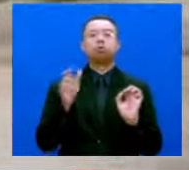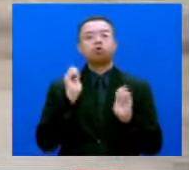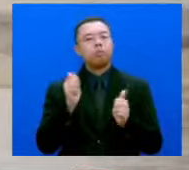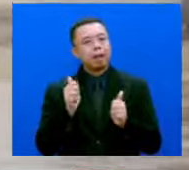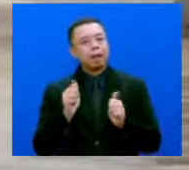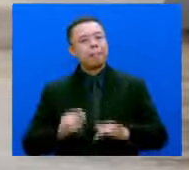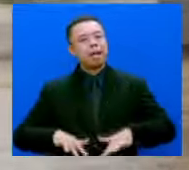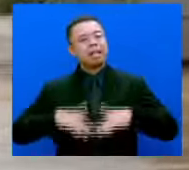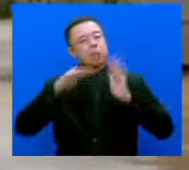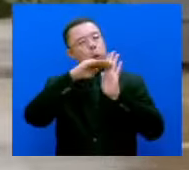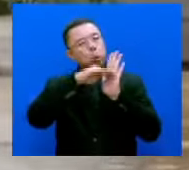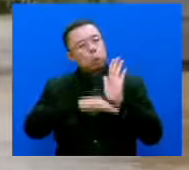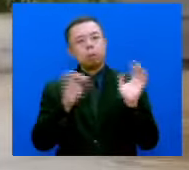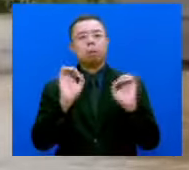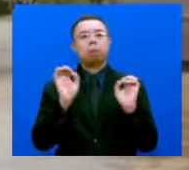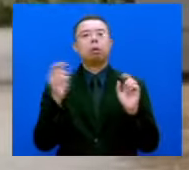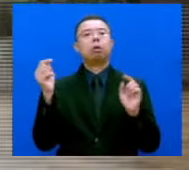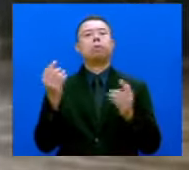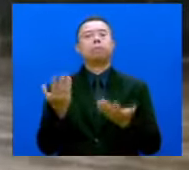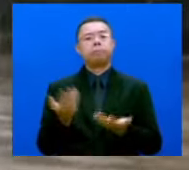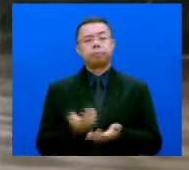banjir tersebut.